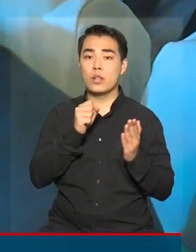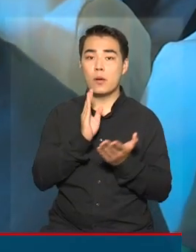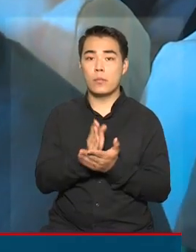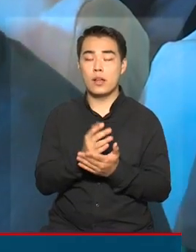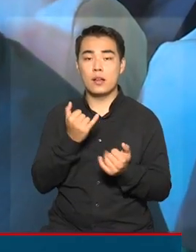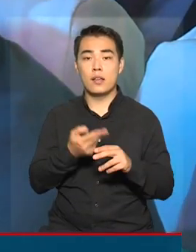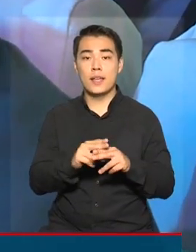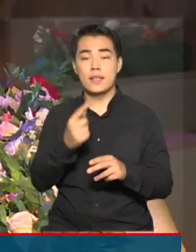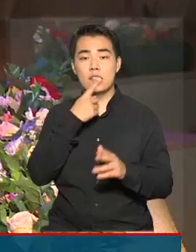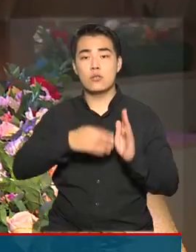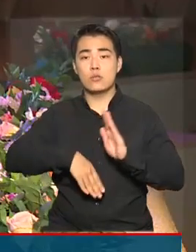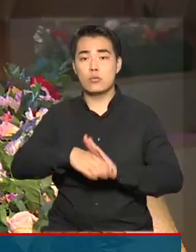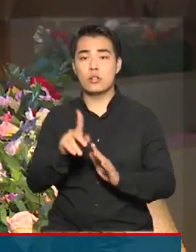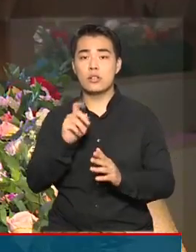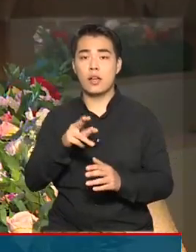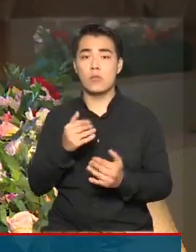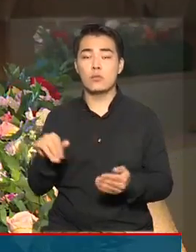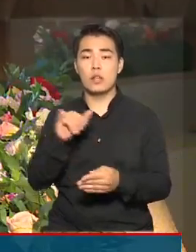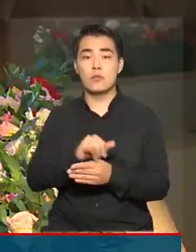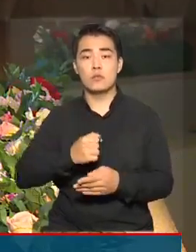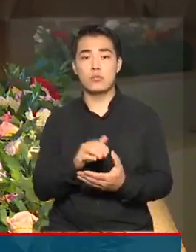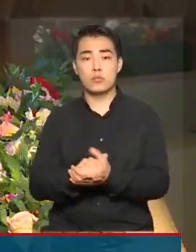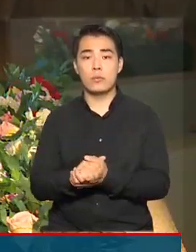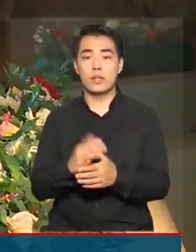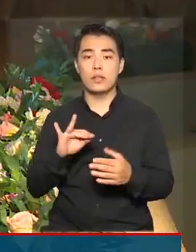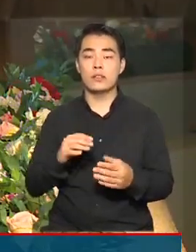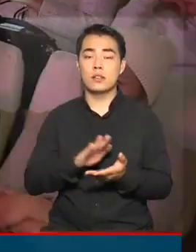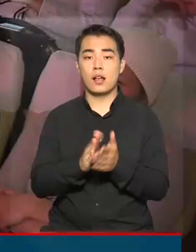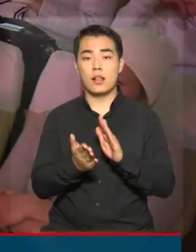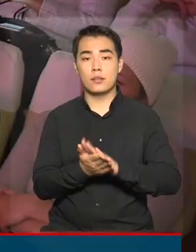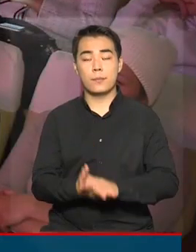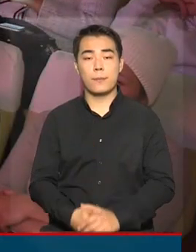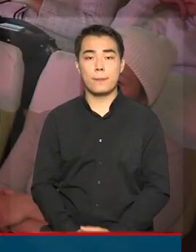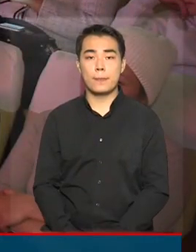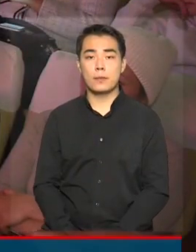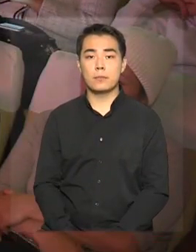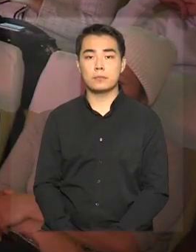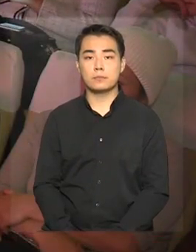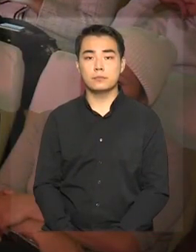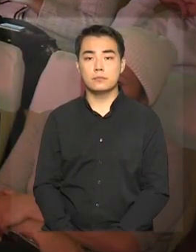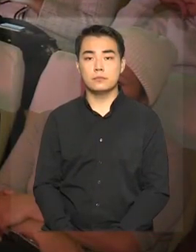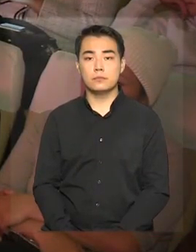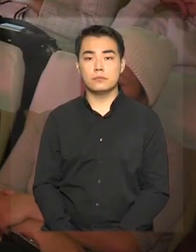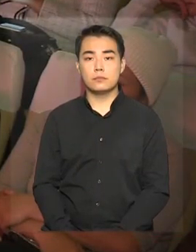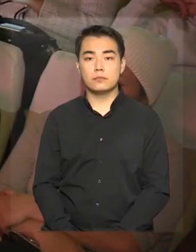говорится, язык – лучший посредник для установления дружбы и согласия. Айша Усимбекова, Жулдузбек Ермуканов, Жибек Жола.